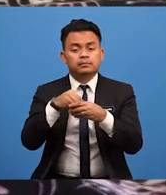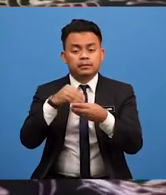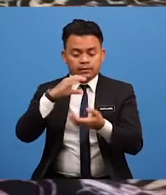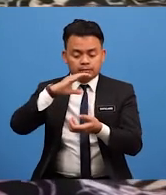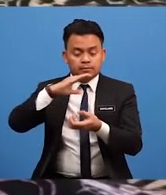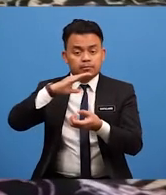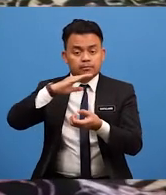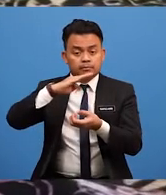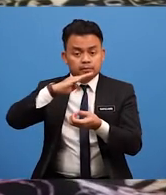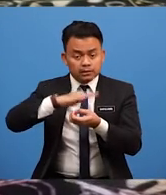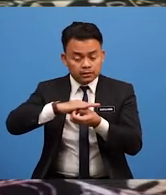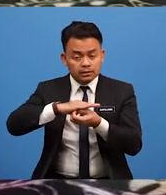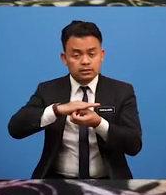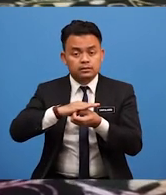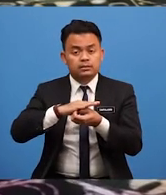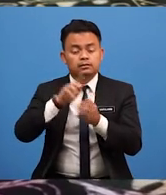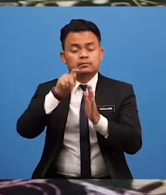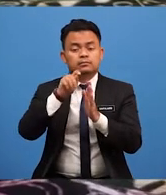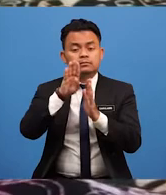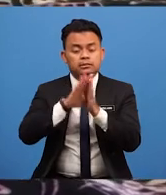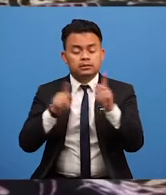proses mencetak.